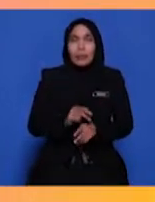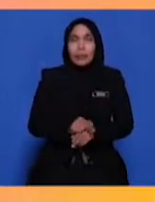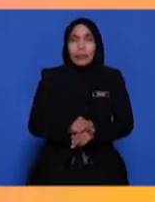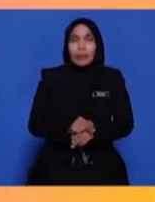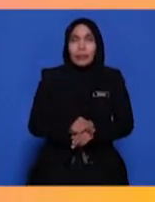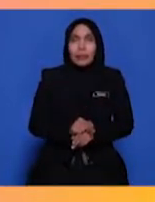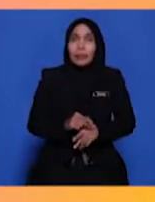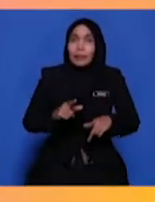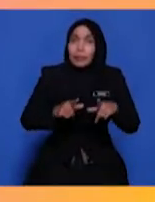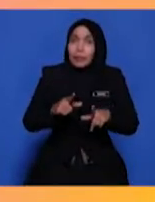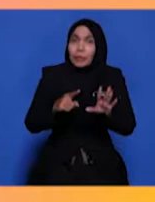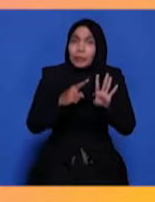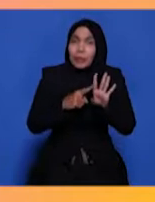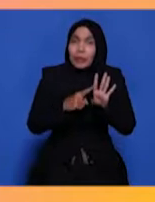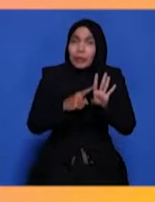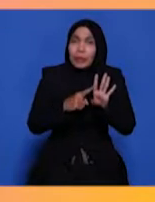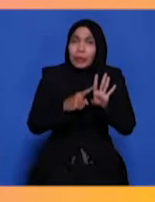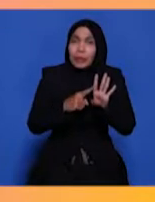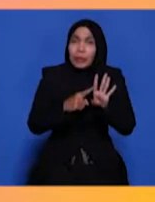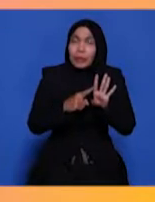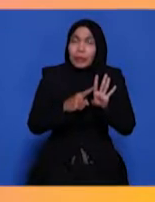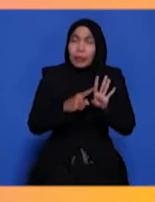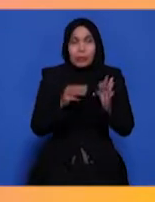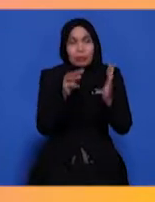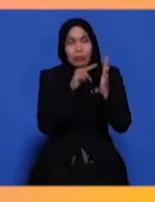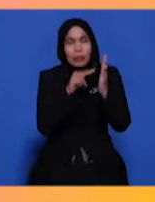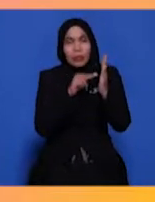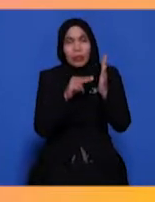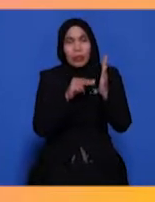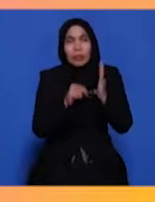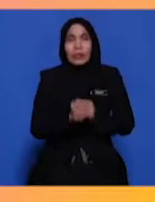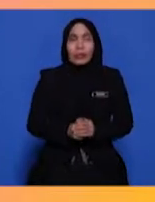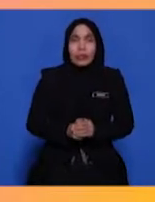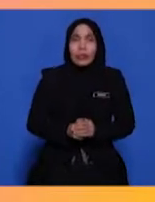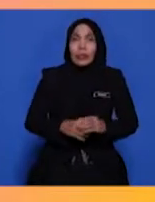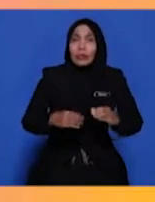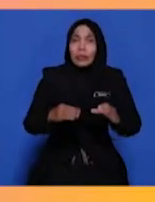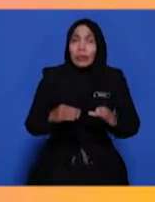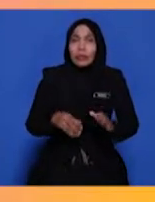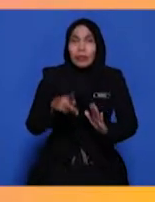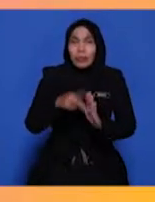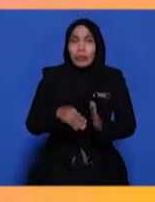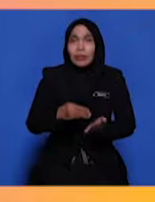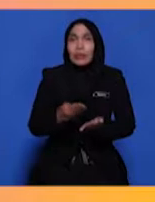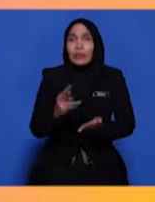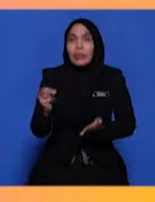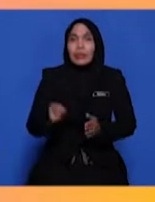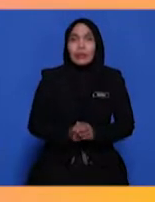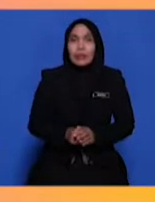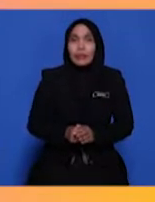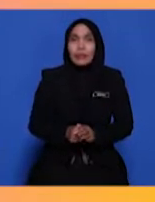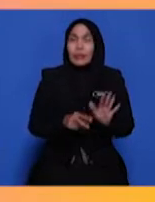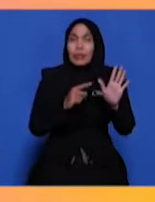panjang. Langkah empat ialah menganalisis tabiat perbelanjaan. Langkah kelima ialah